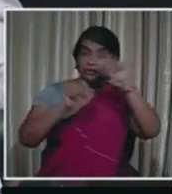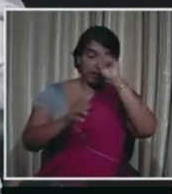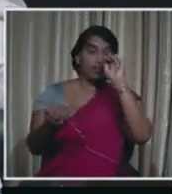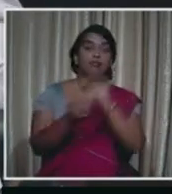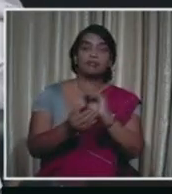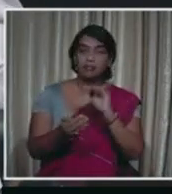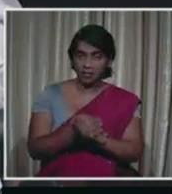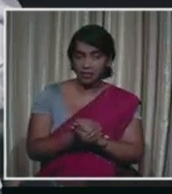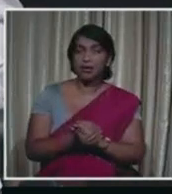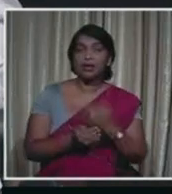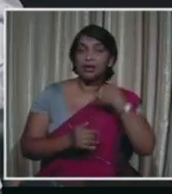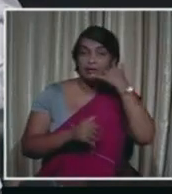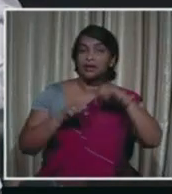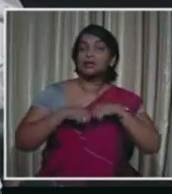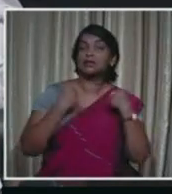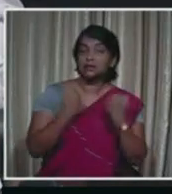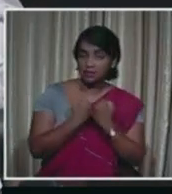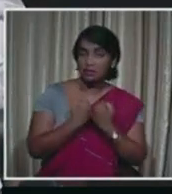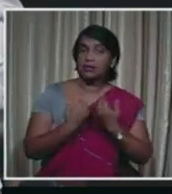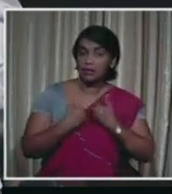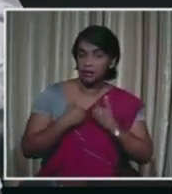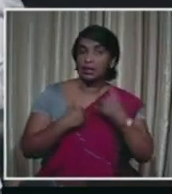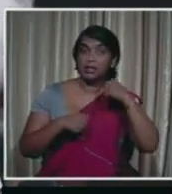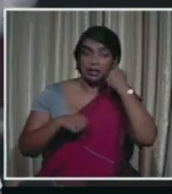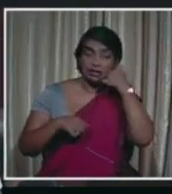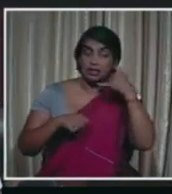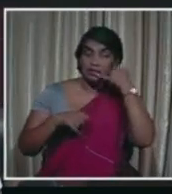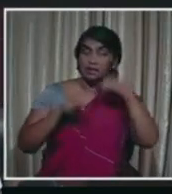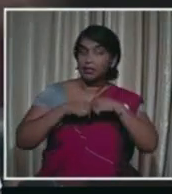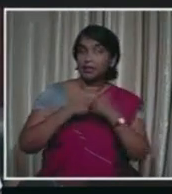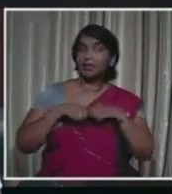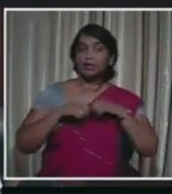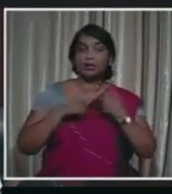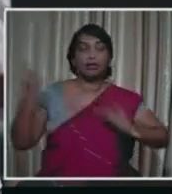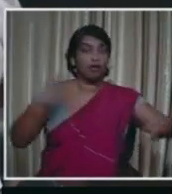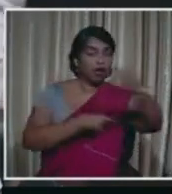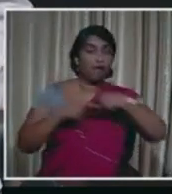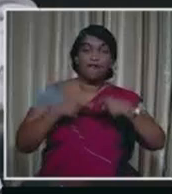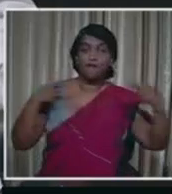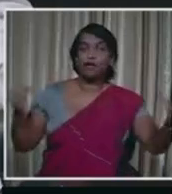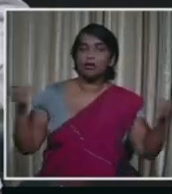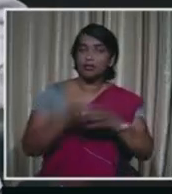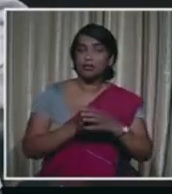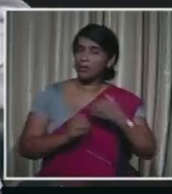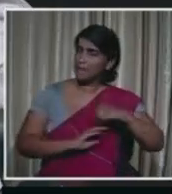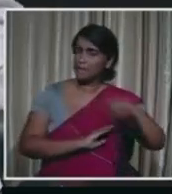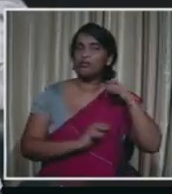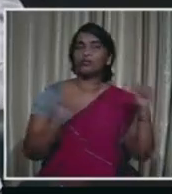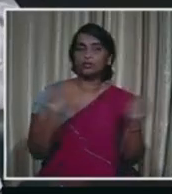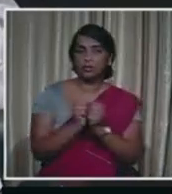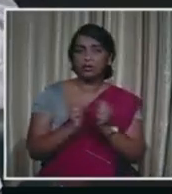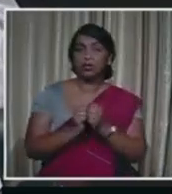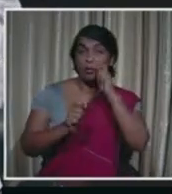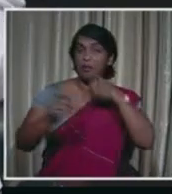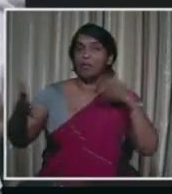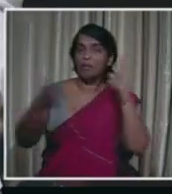කරන්නට සමගි ජන බලවේගයක් සමගි ජන සම්දානයක් සමස්ත විපක්ෂයක් පලිහක් හැටියට ඒ